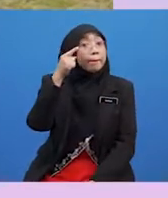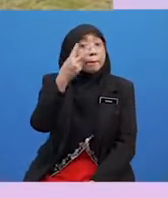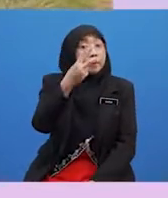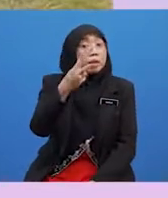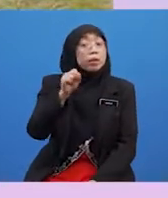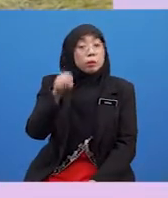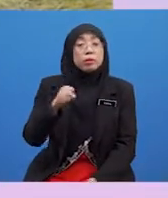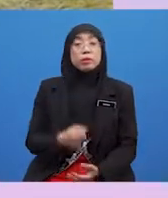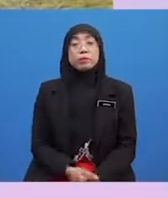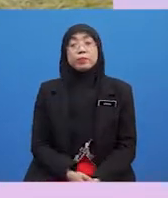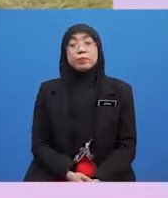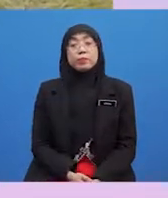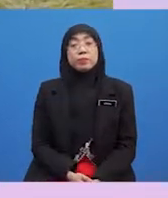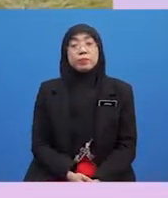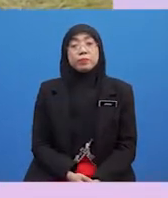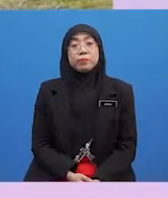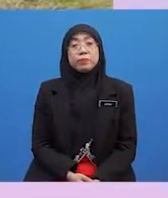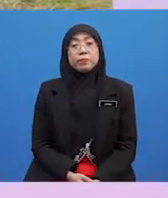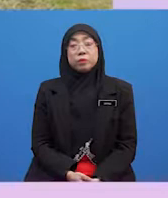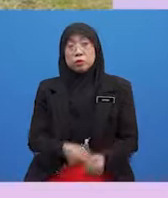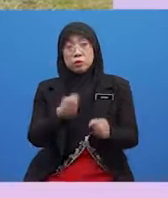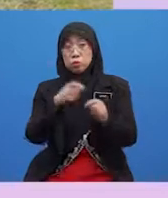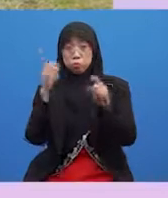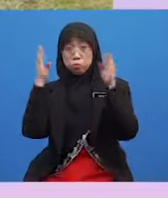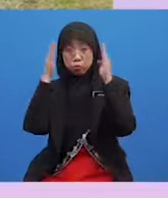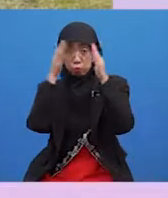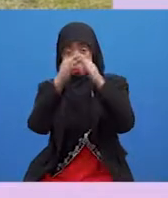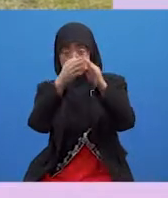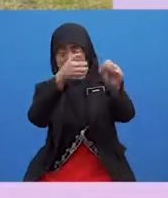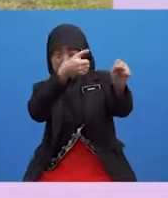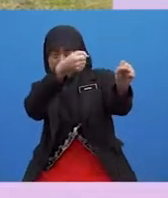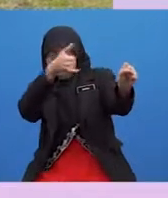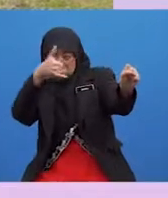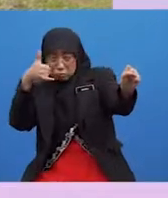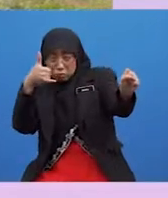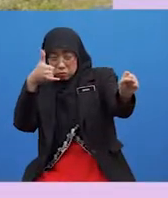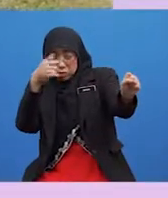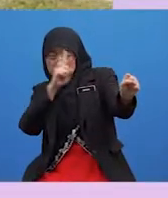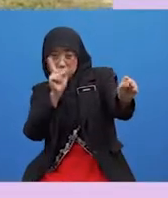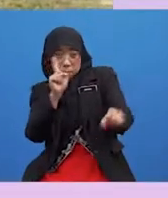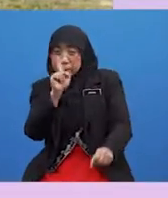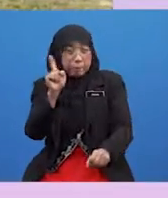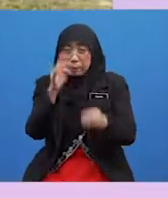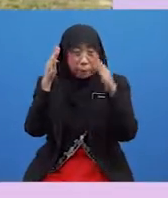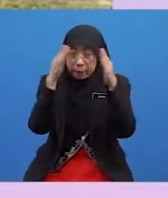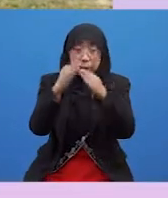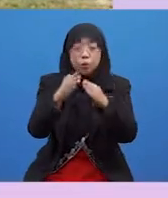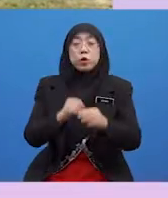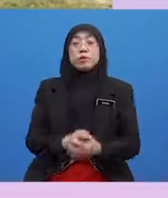berbeza, iaitu menyasar dan melepaskan anak panah berdasarkan